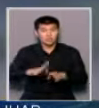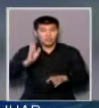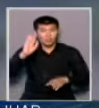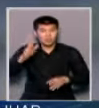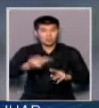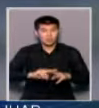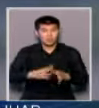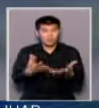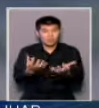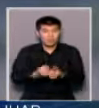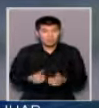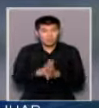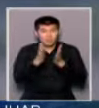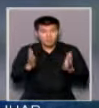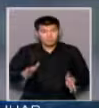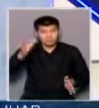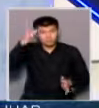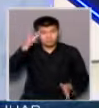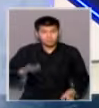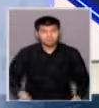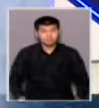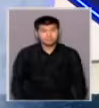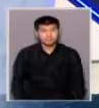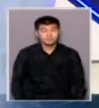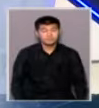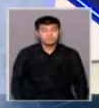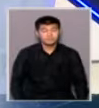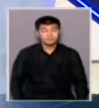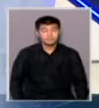будущего. Там она получила большие знания.